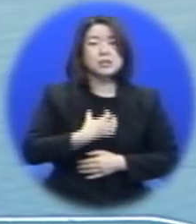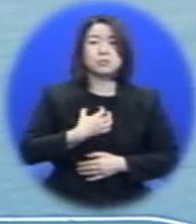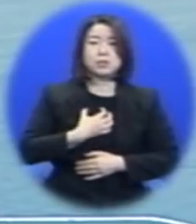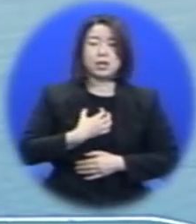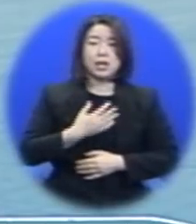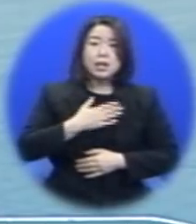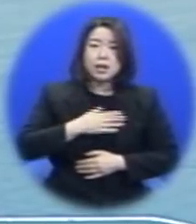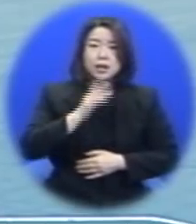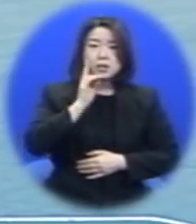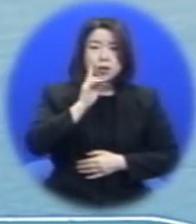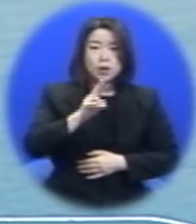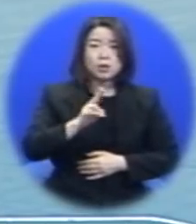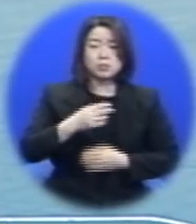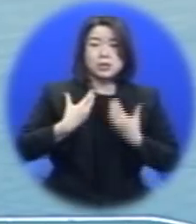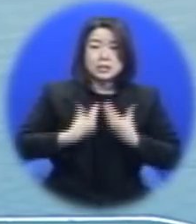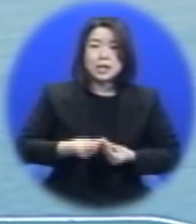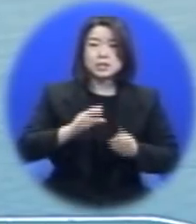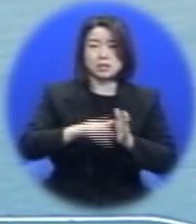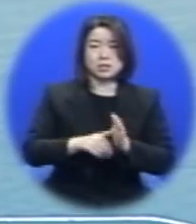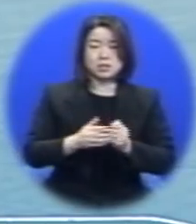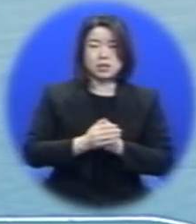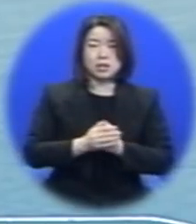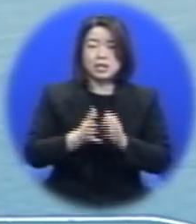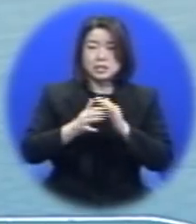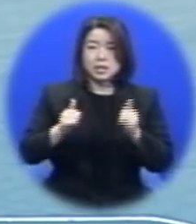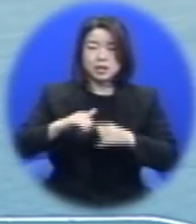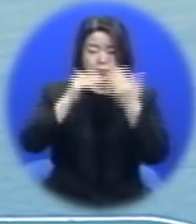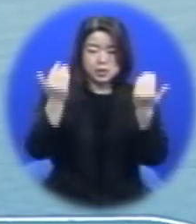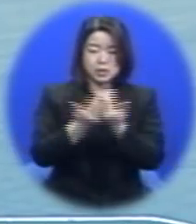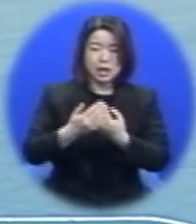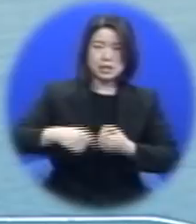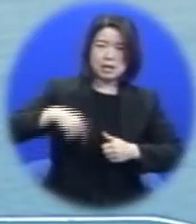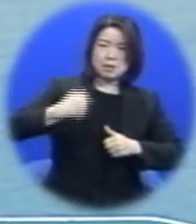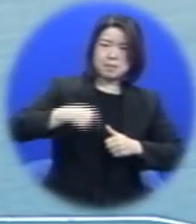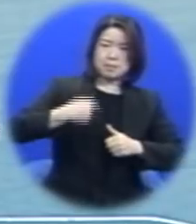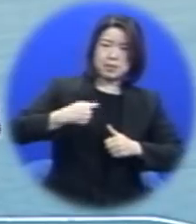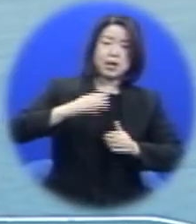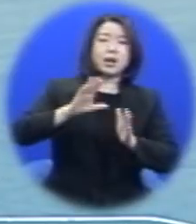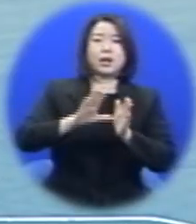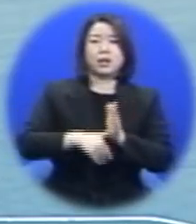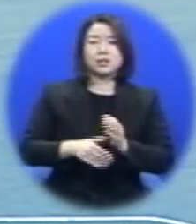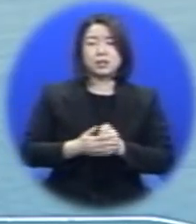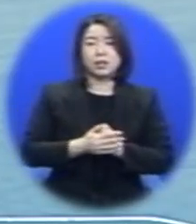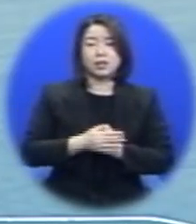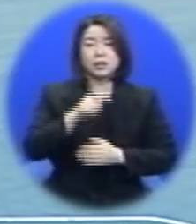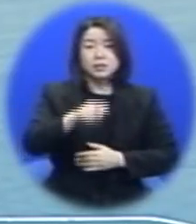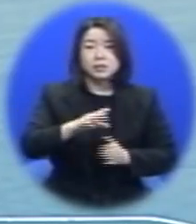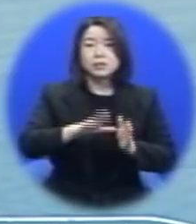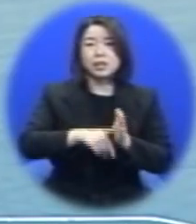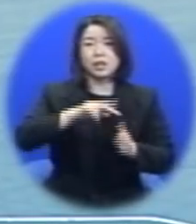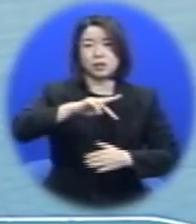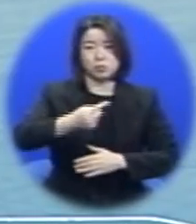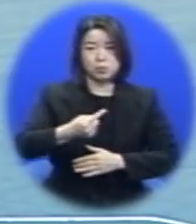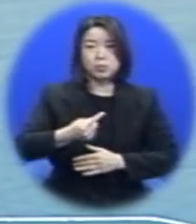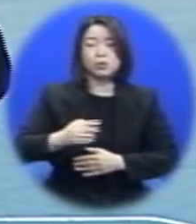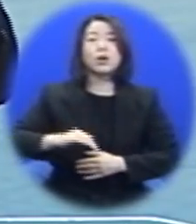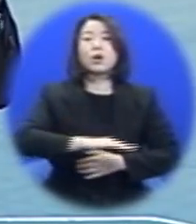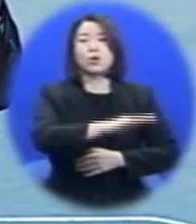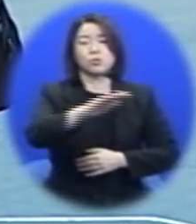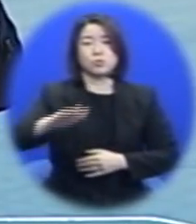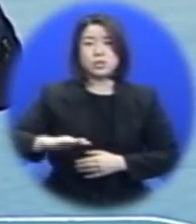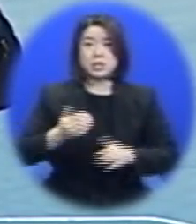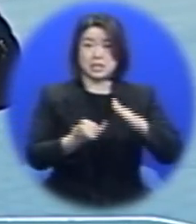너무 좌절했을 때, 사람들이 다 나를 손가락질할 때, 그때도 우리는 어린